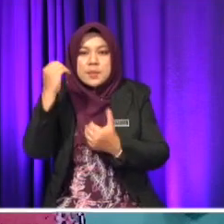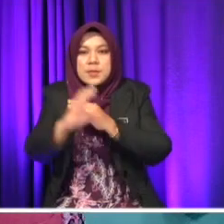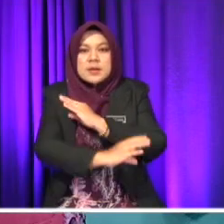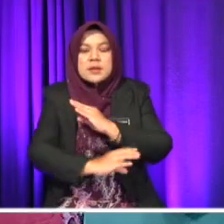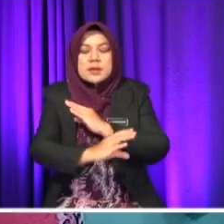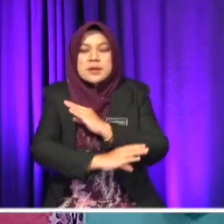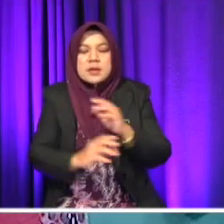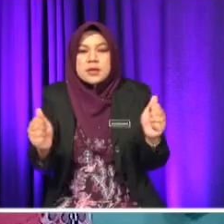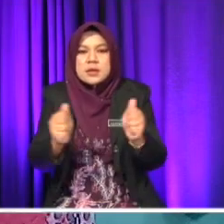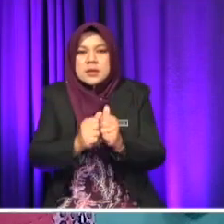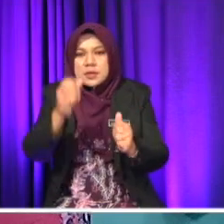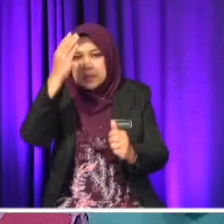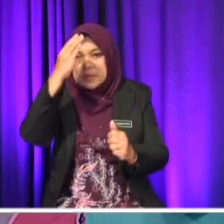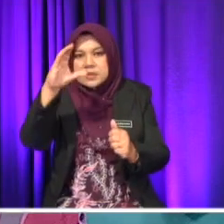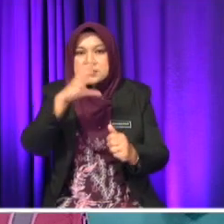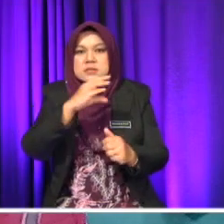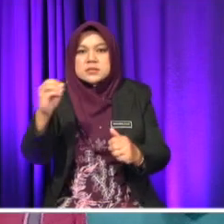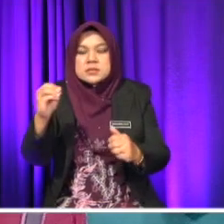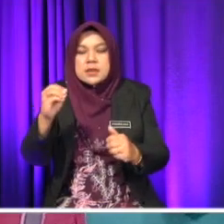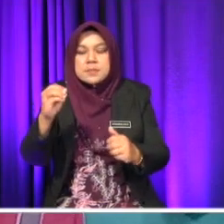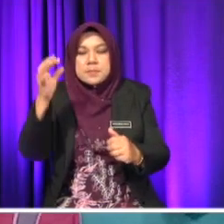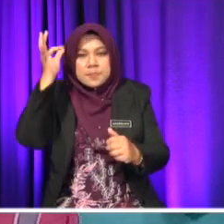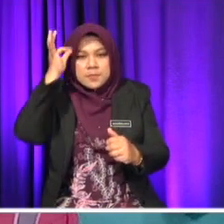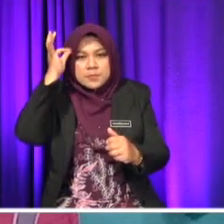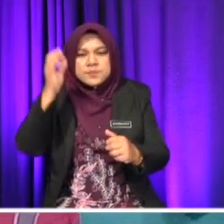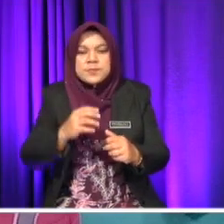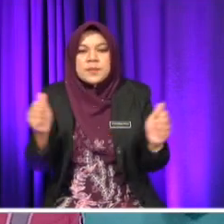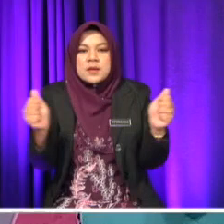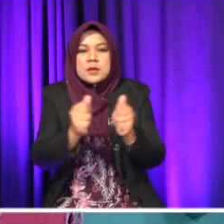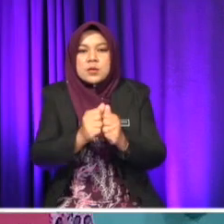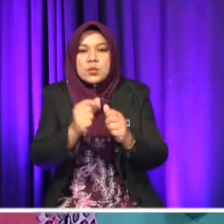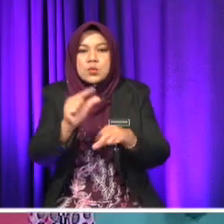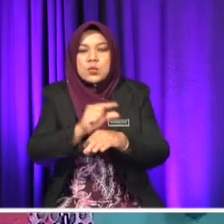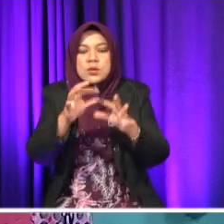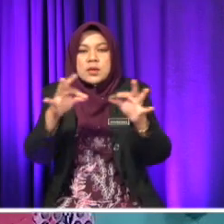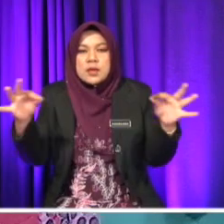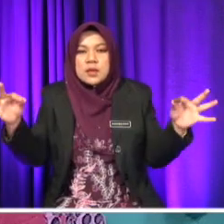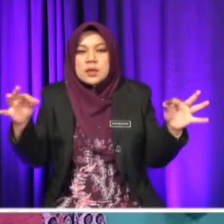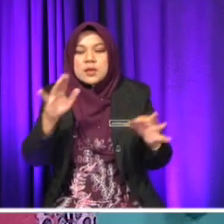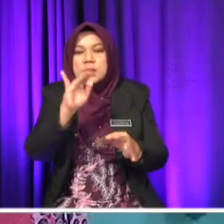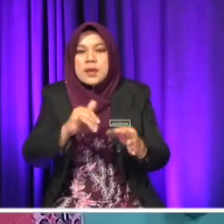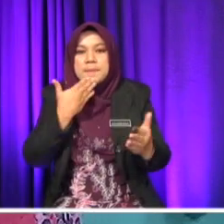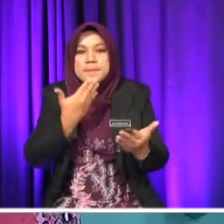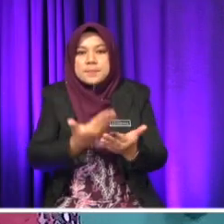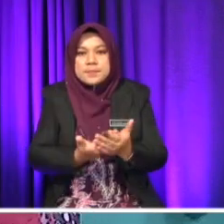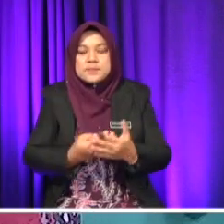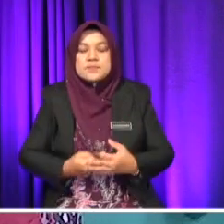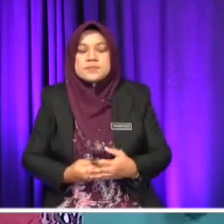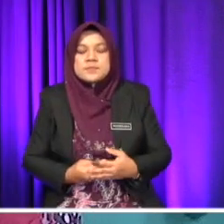kritis dan Bernas dan pada masa yang sama menggunakan ayat-ayat yang dramatis dan betul